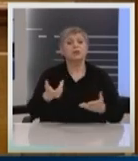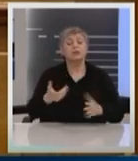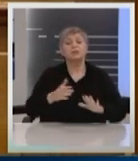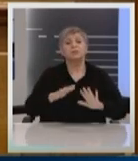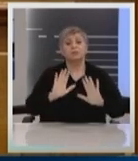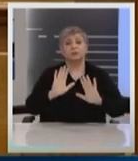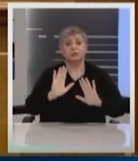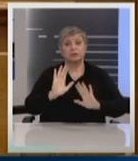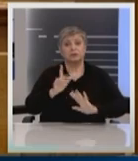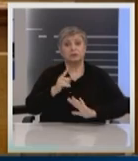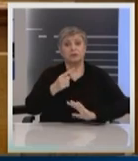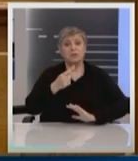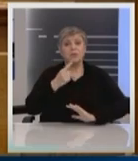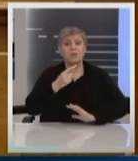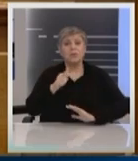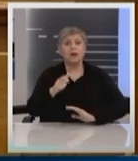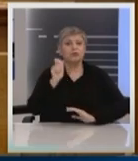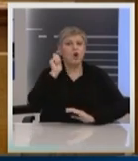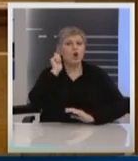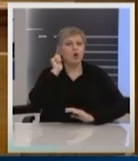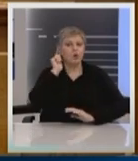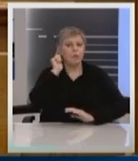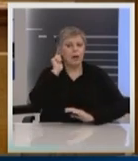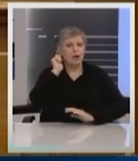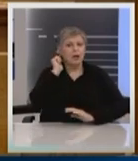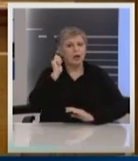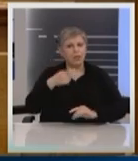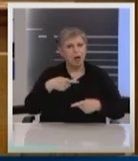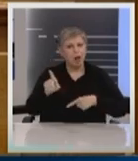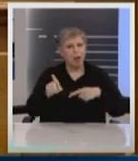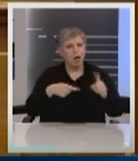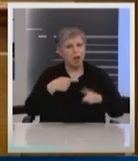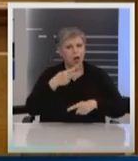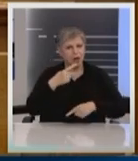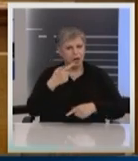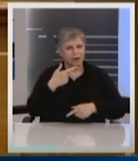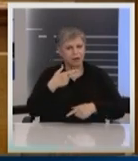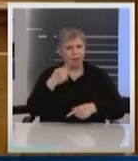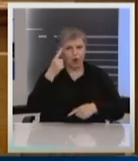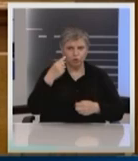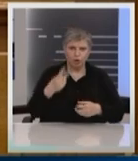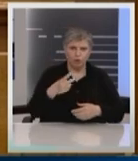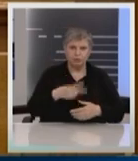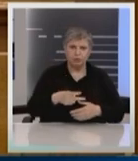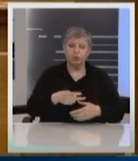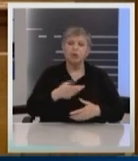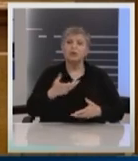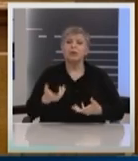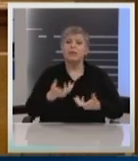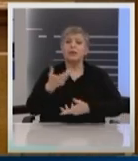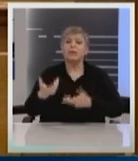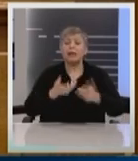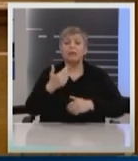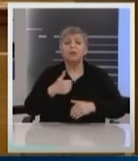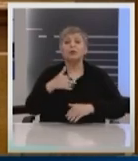λέει, το όνομα. Άρα δεν έχουν και συνοχή στο θέμα αυτό. Δεν έχουν συνοχή. Η θέση Καμένου είναι να μην